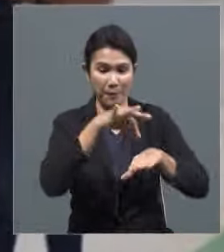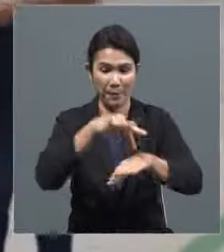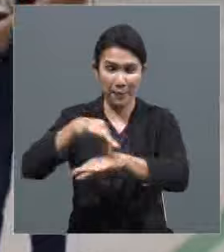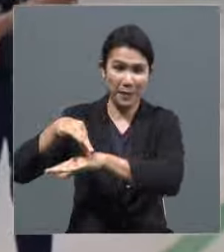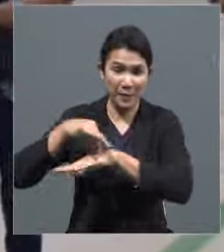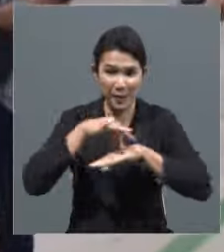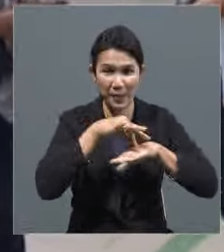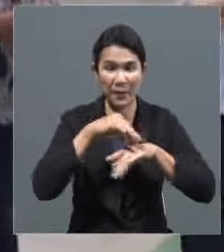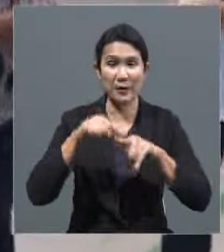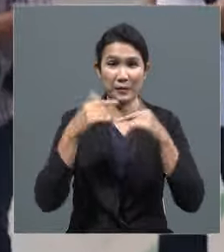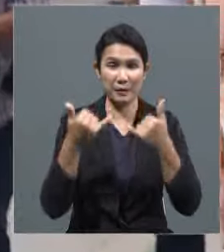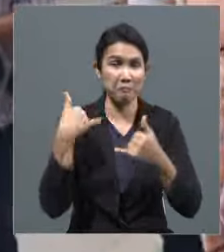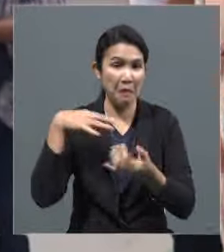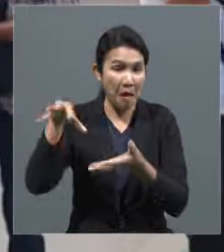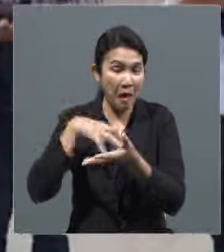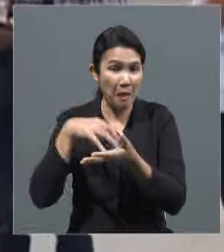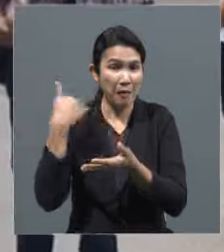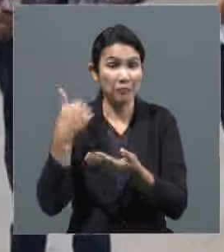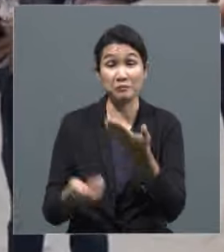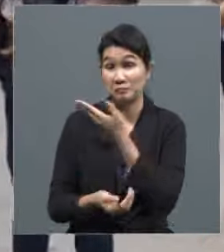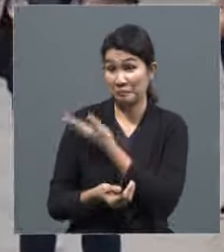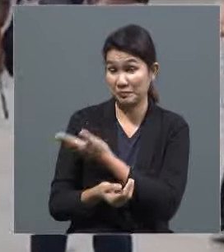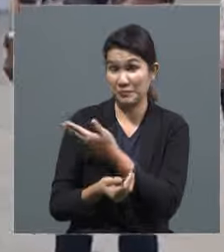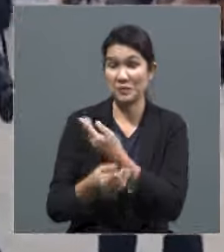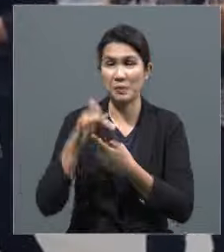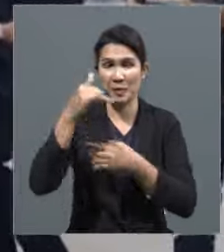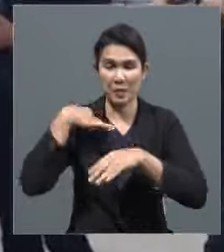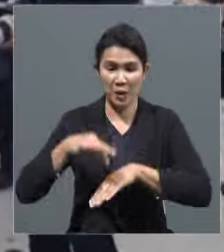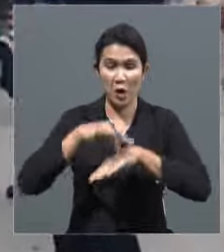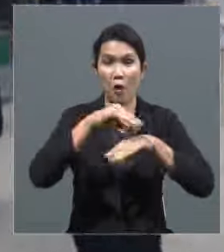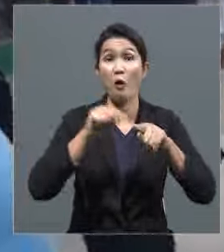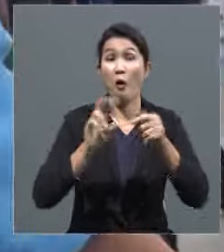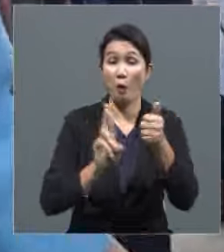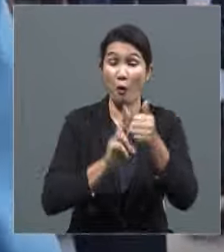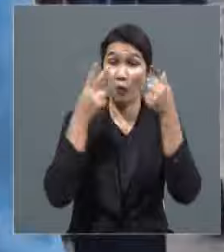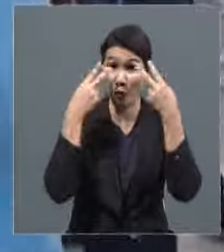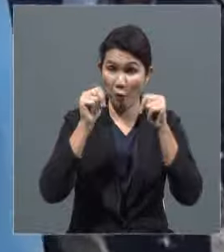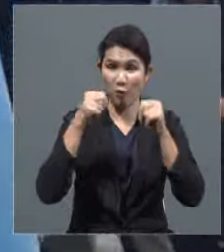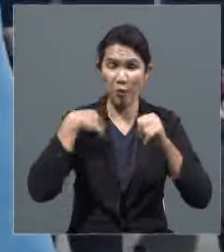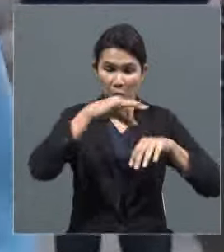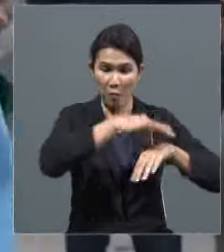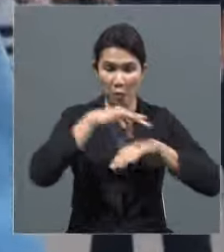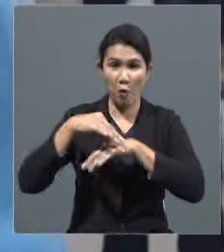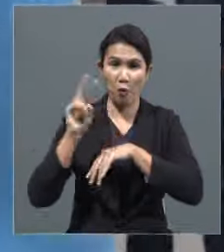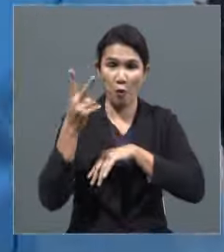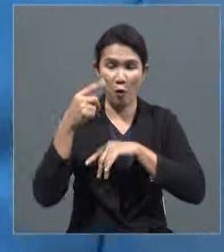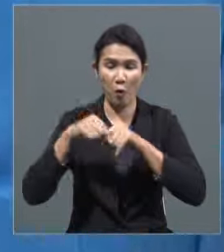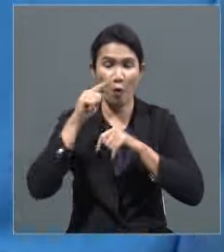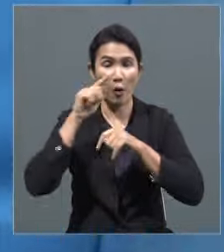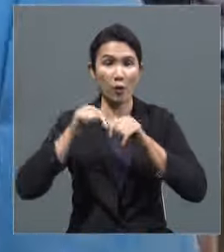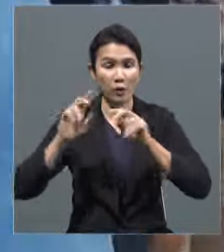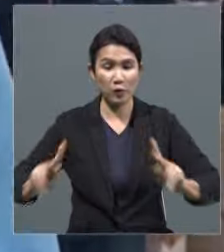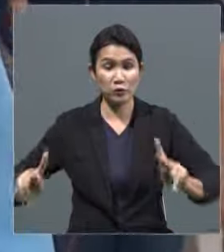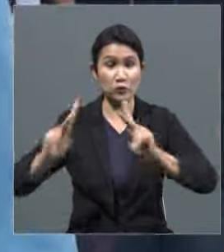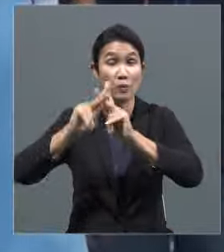อนนี้มีรายงานบอกว่านายภูมิธรรมเวชยชัยจะไปนั่งรองนายกรัฐมนตรีและก็ควบอีกหนึ่งตำแหน่งคือรัฐมนตรีว่าการกระทรวงกลาโหม